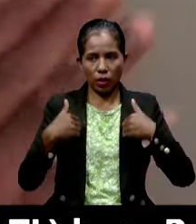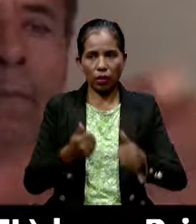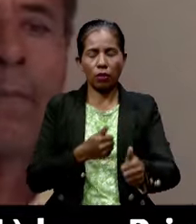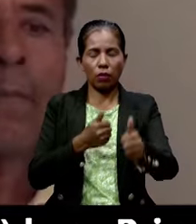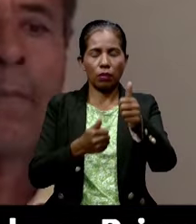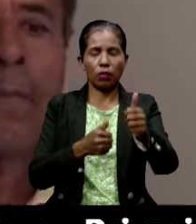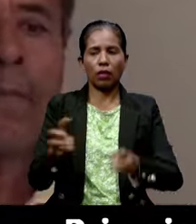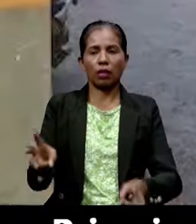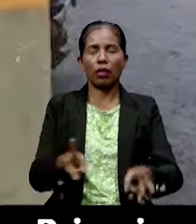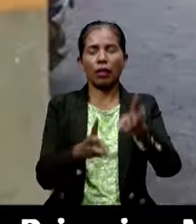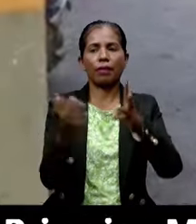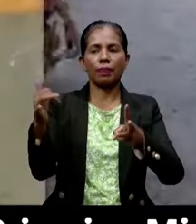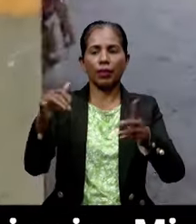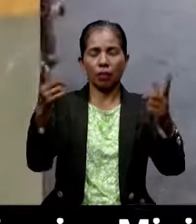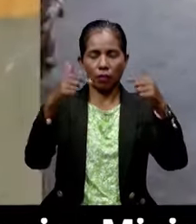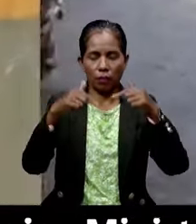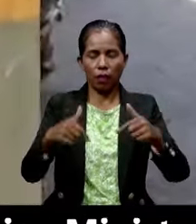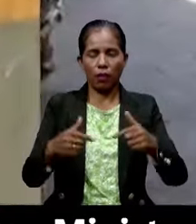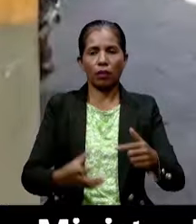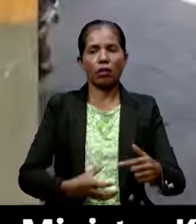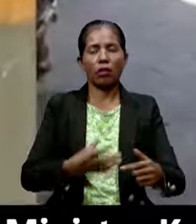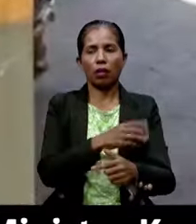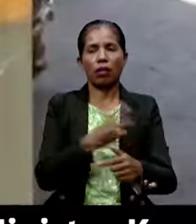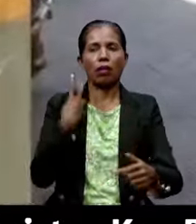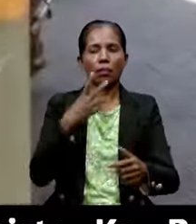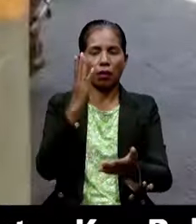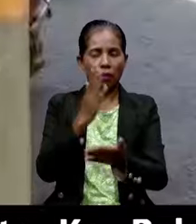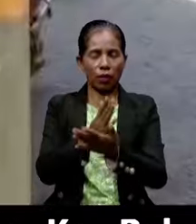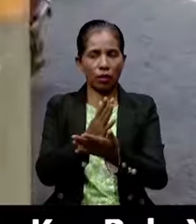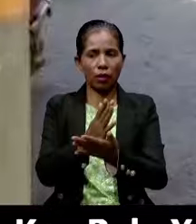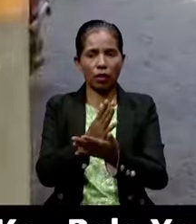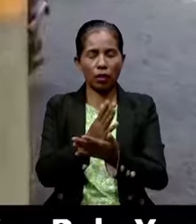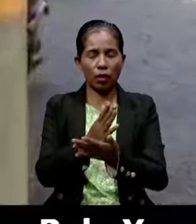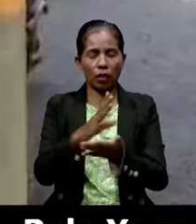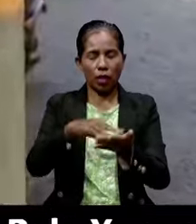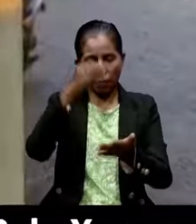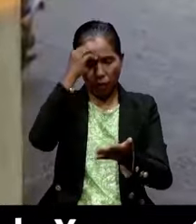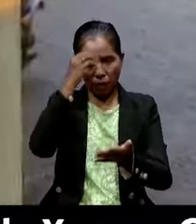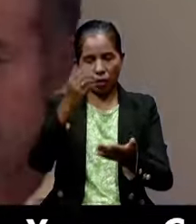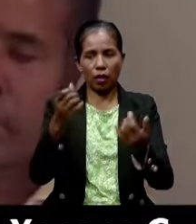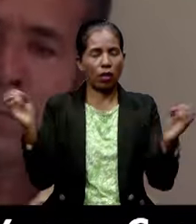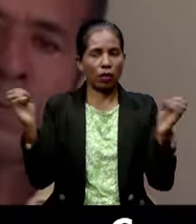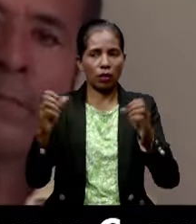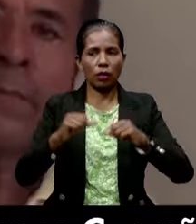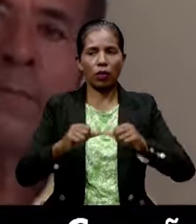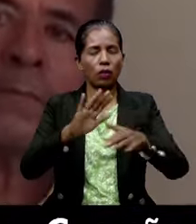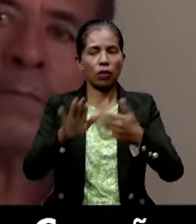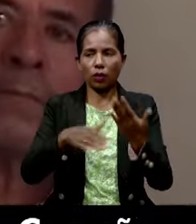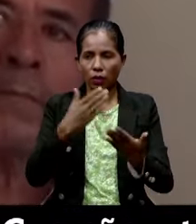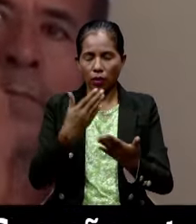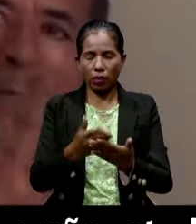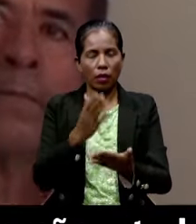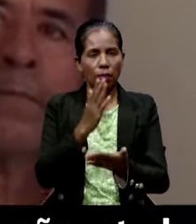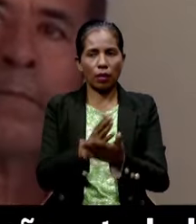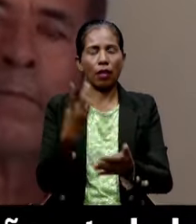dalam mai be sira mai o brutalismu antau ami suspende tia sistema de aprendizaje mai be la sudah kata totalmente suspende